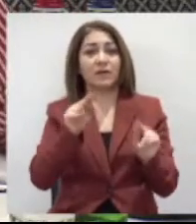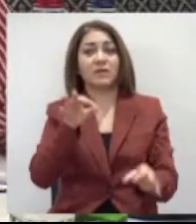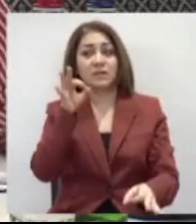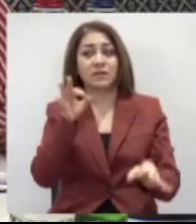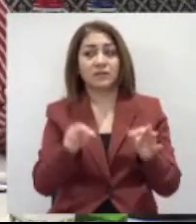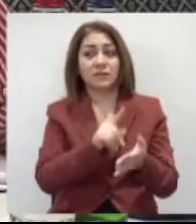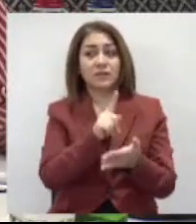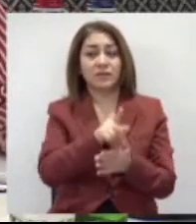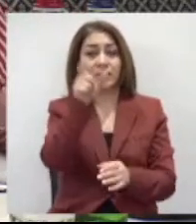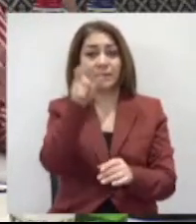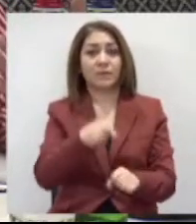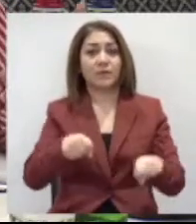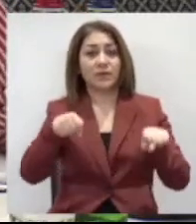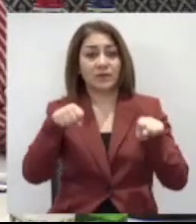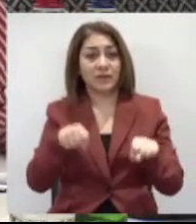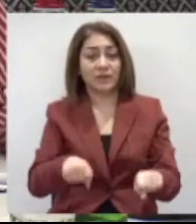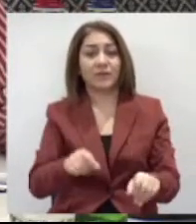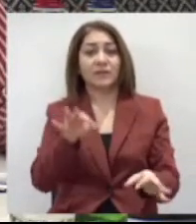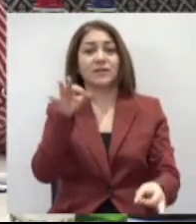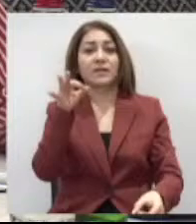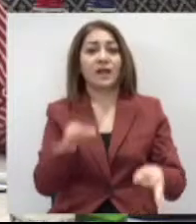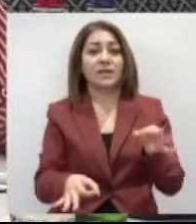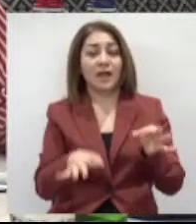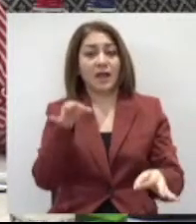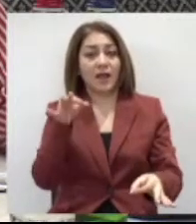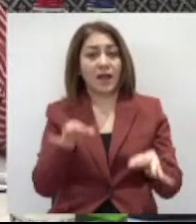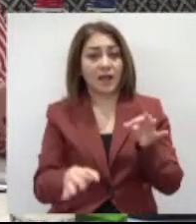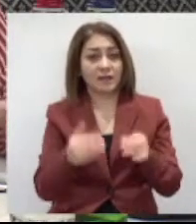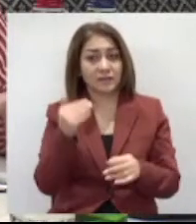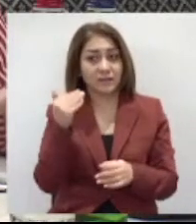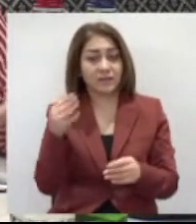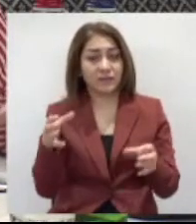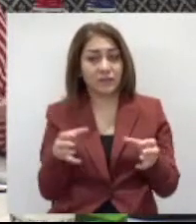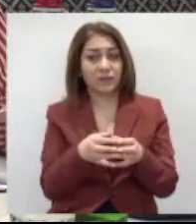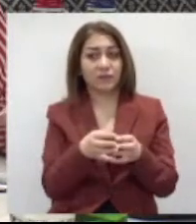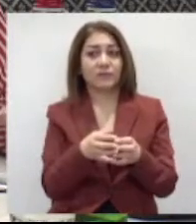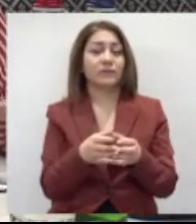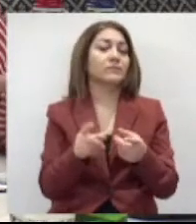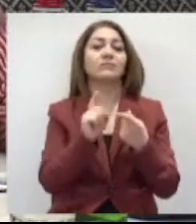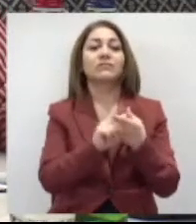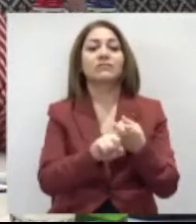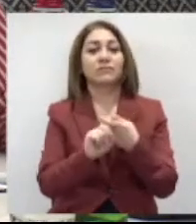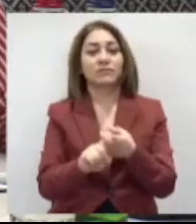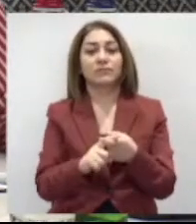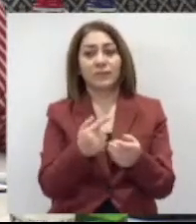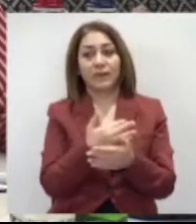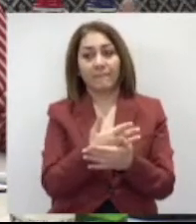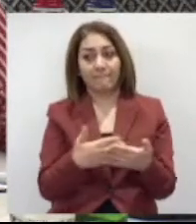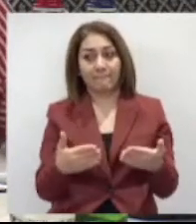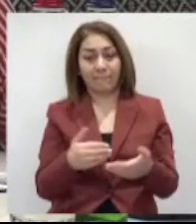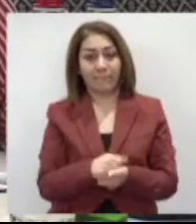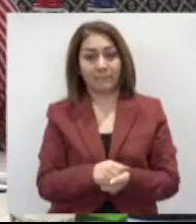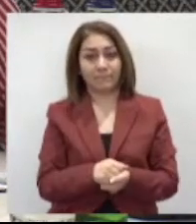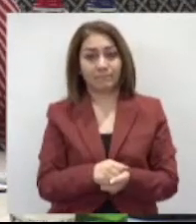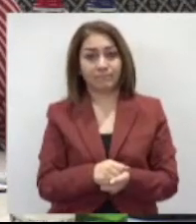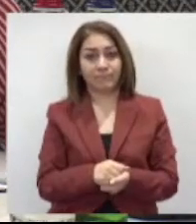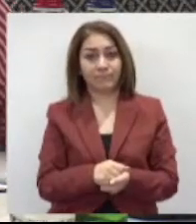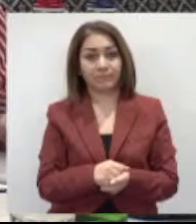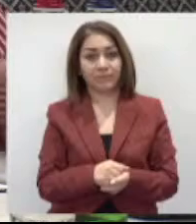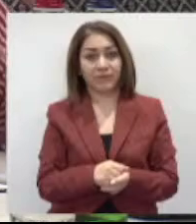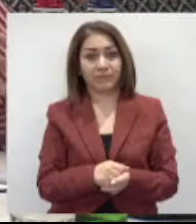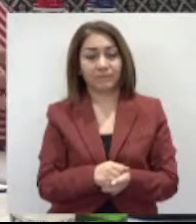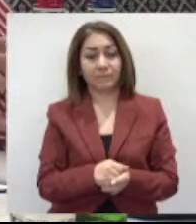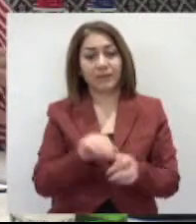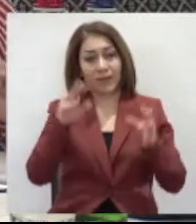կապված հարցերը մարդու իրավունքների բլոկին, դատական իշխանության հետ կապված բլոկին եւ այլն եւ այլն։ Այսինքն, կոնցեպտը այստեղ